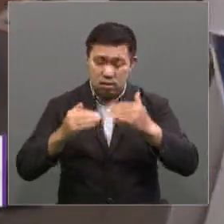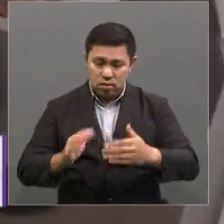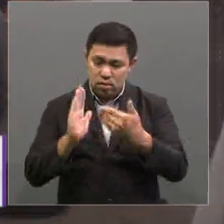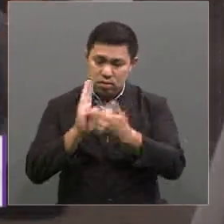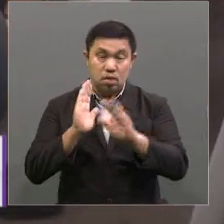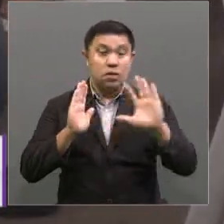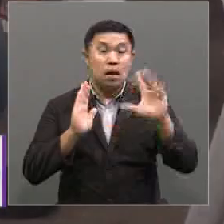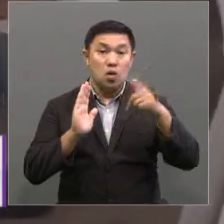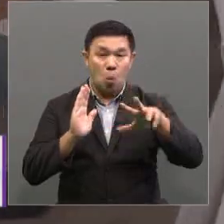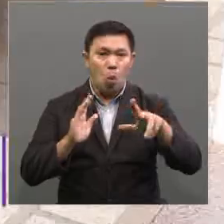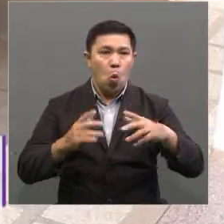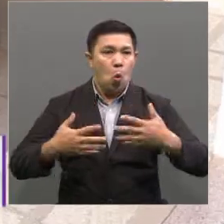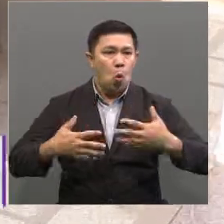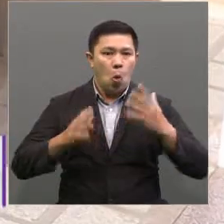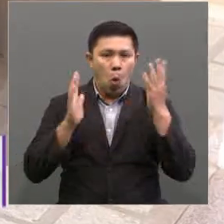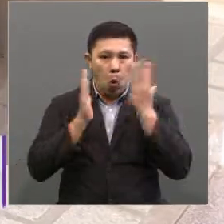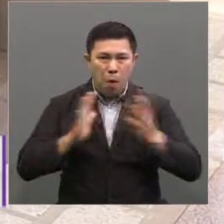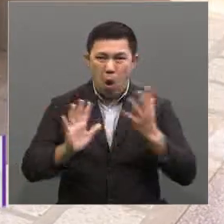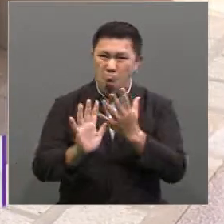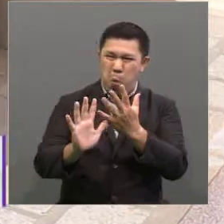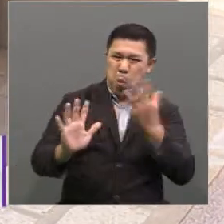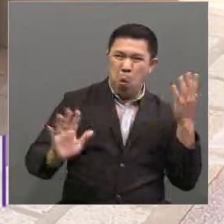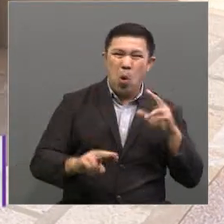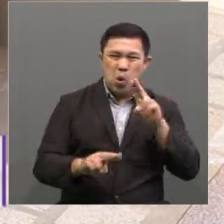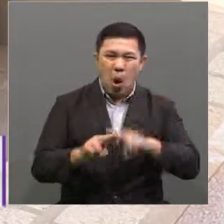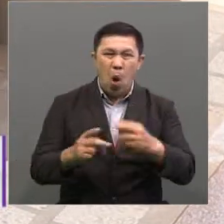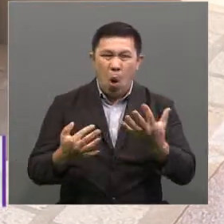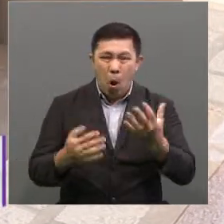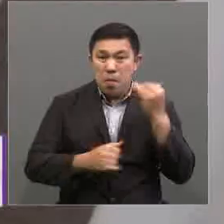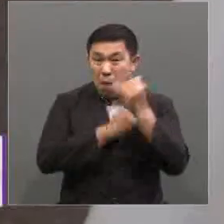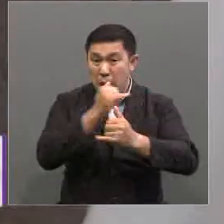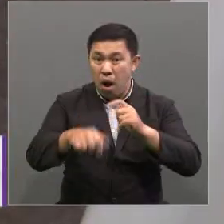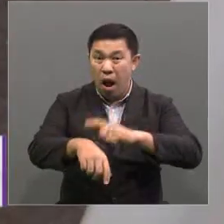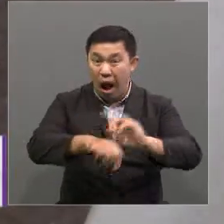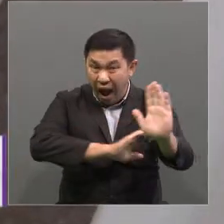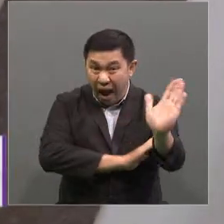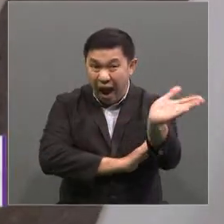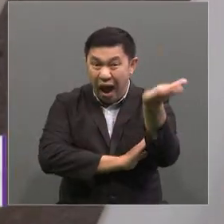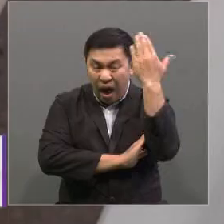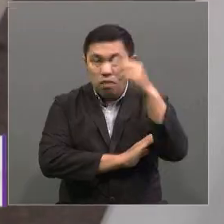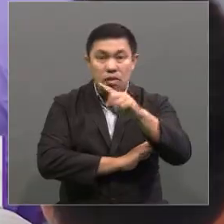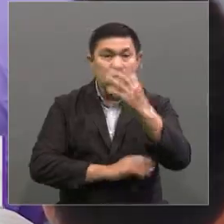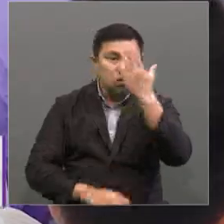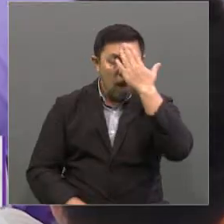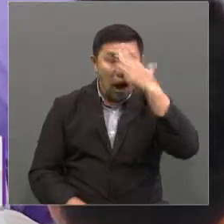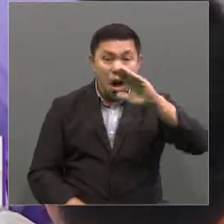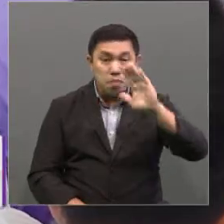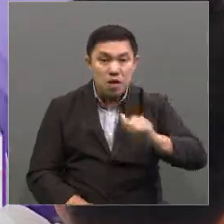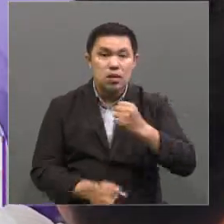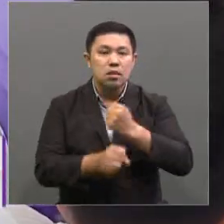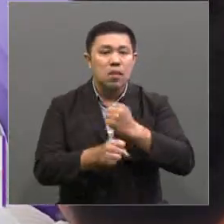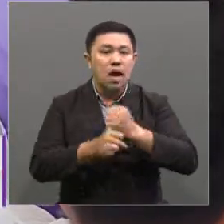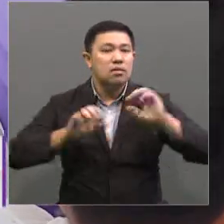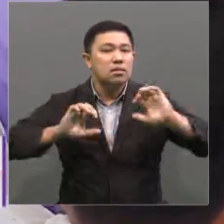างคุณผู้ชมจะเห็นว่าบรรยากาศคึกคักเลยนะครับมานั่งรอกันเลยแล้วเขาบอกว่ามากันตั้งแต่เช้าเลยนะนี่คือที่หน้าศาลากลางจังห